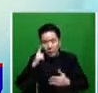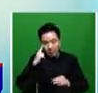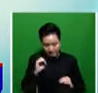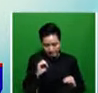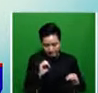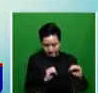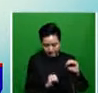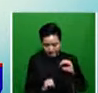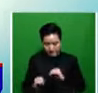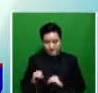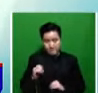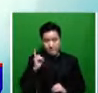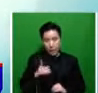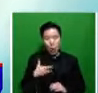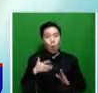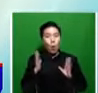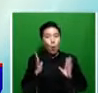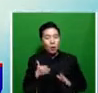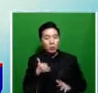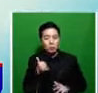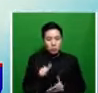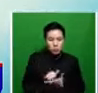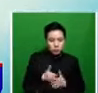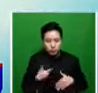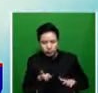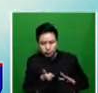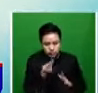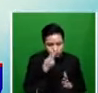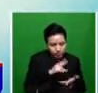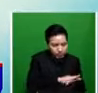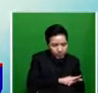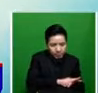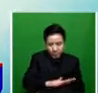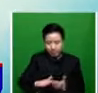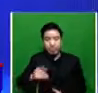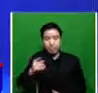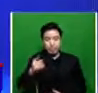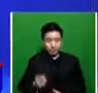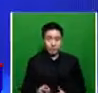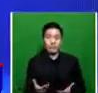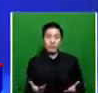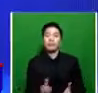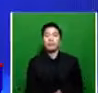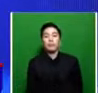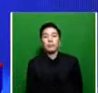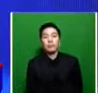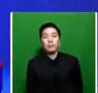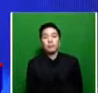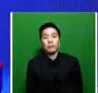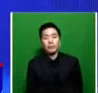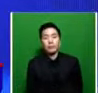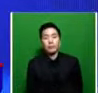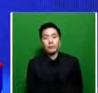ยและสามารถรองรับการเข้ามาใช้บริการของพี่น้องประชาชนได้นะครับ